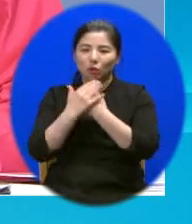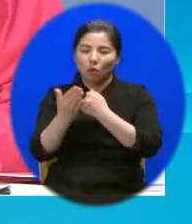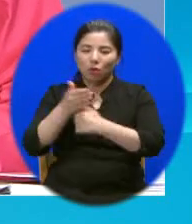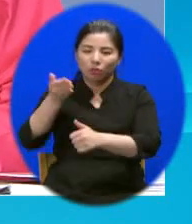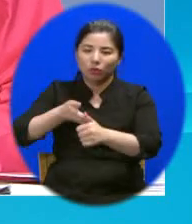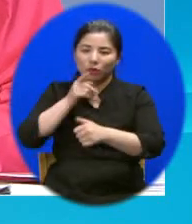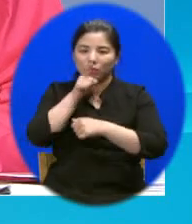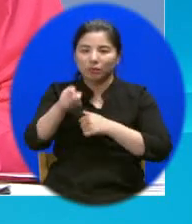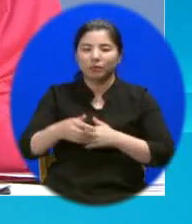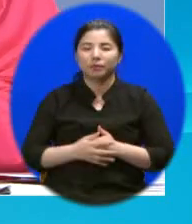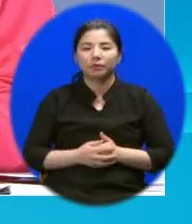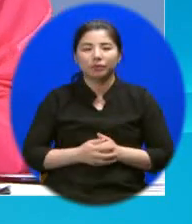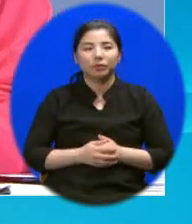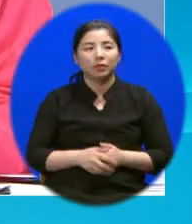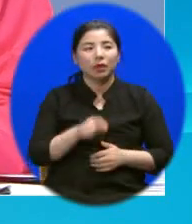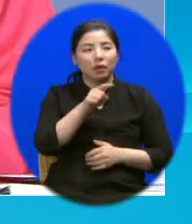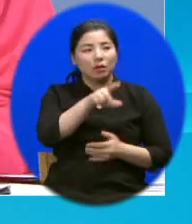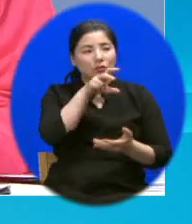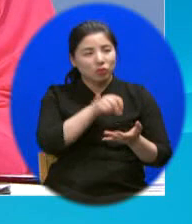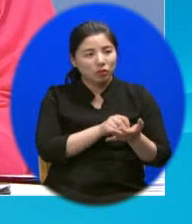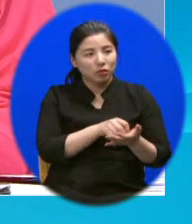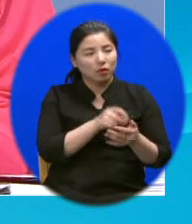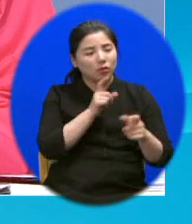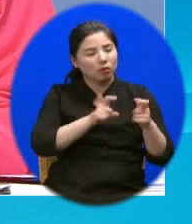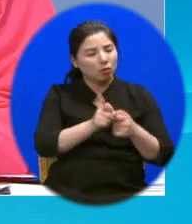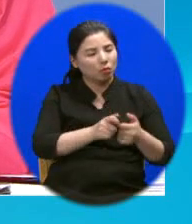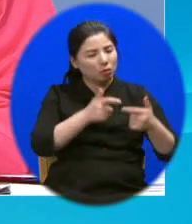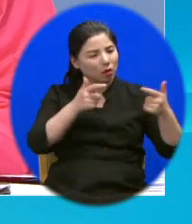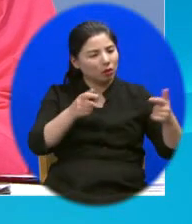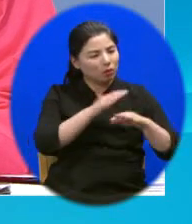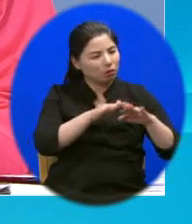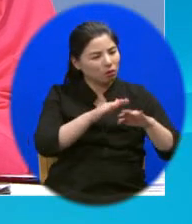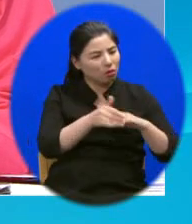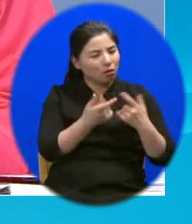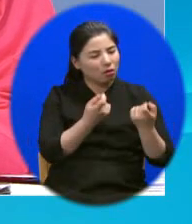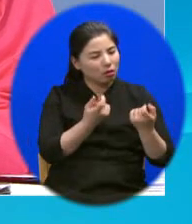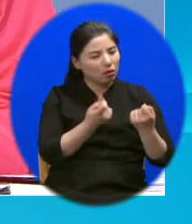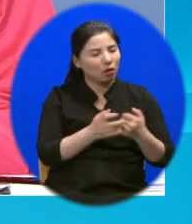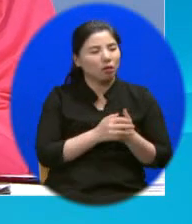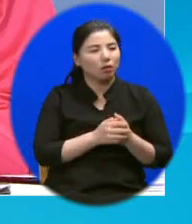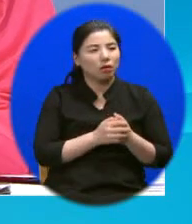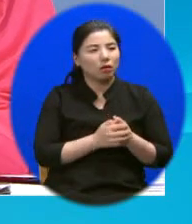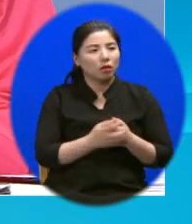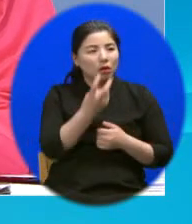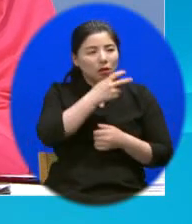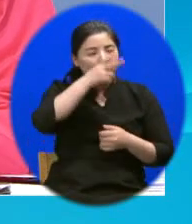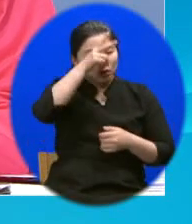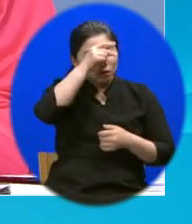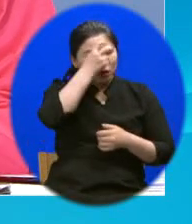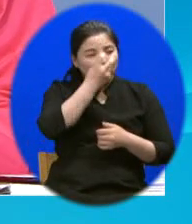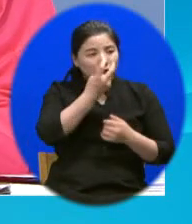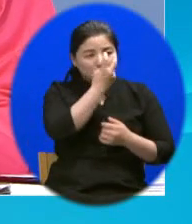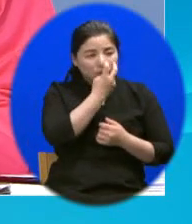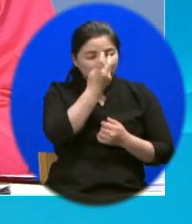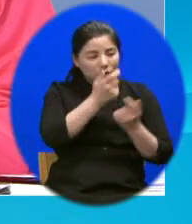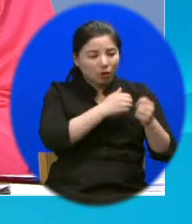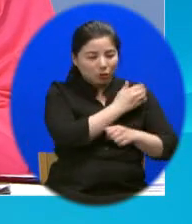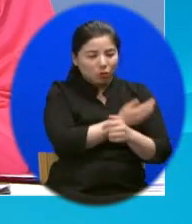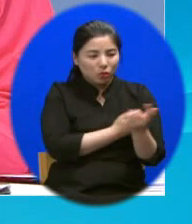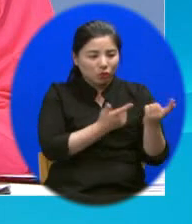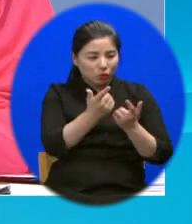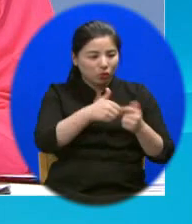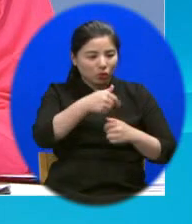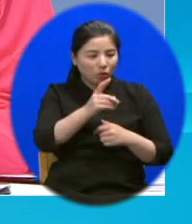간절히 호소합니다 지금 이 문제를 너무 확대해석 하시는 것 같은데 에 검경 수사권 조정 이나 0 수첩 같은